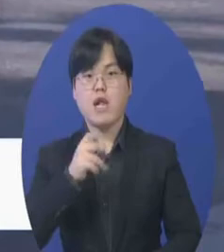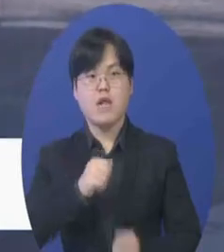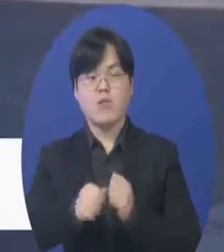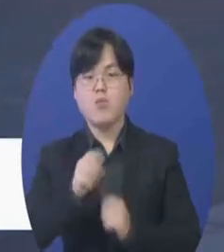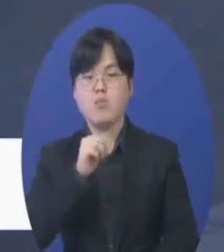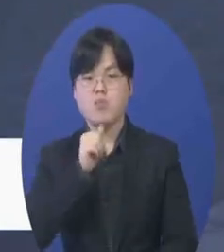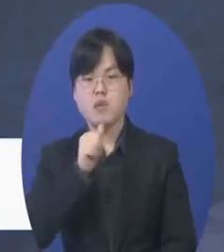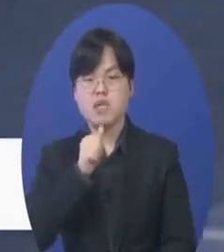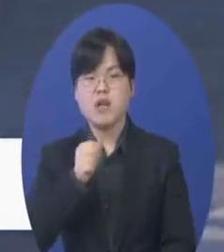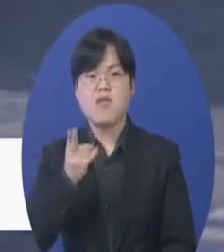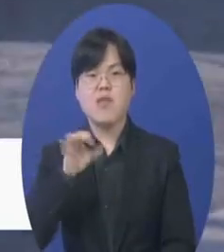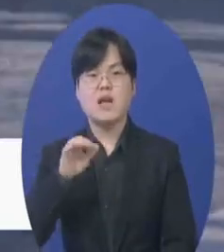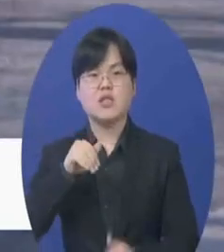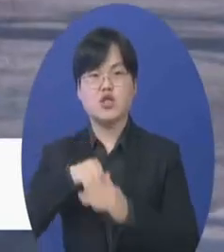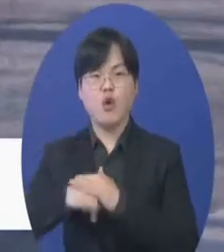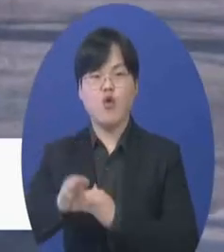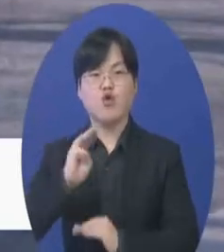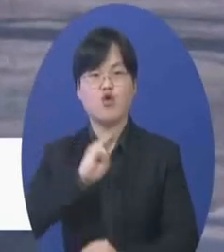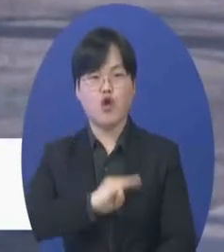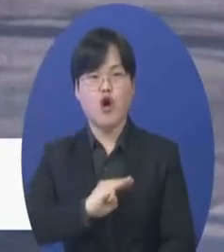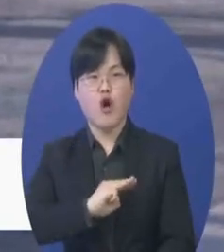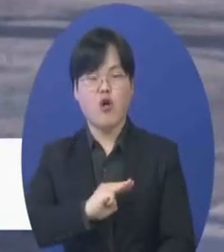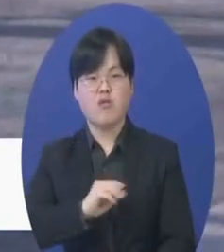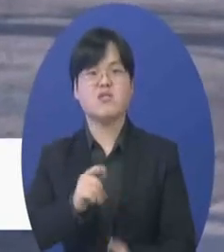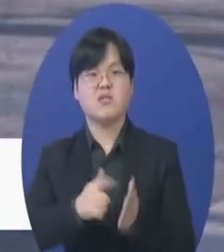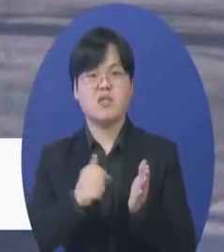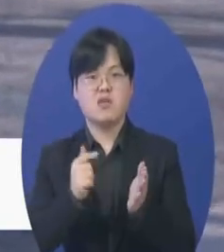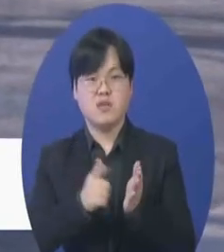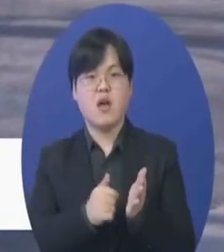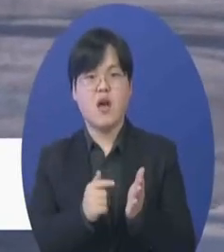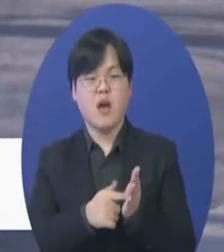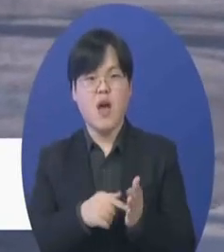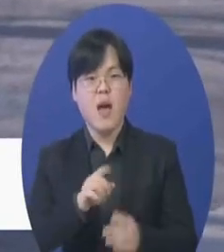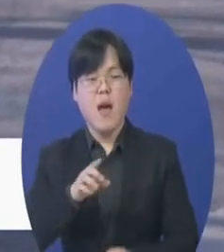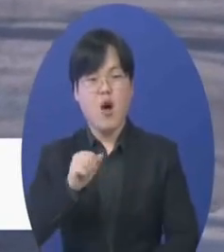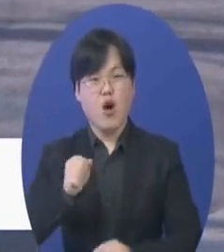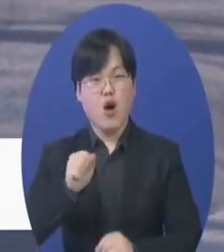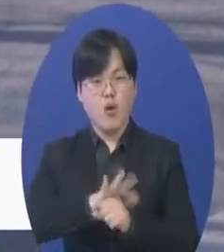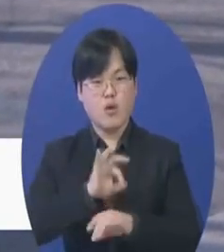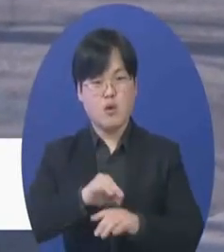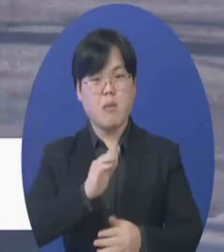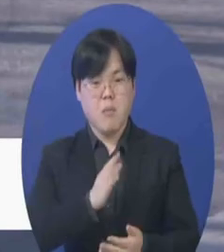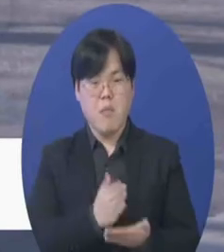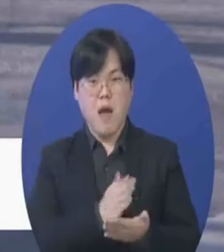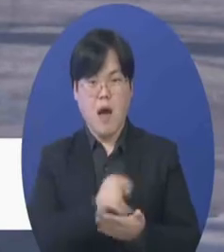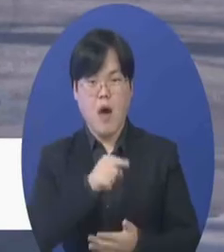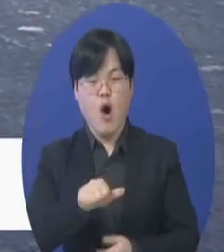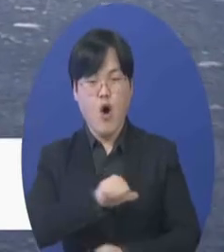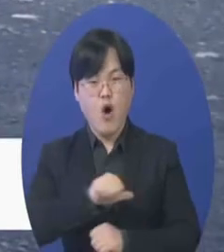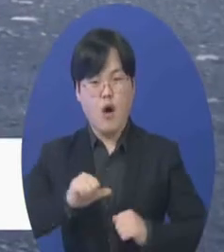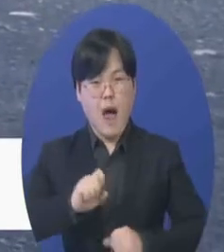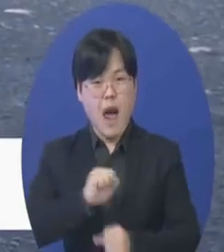гээд энгийн дадалж анхаарах шаардлагатай байна. Амаргүй сорилттой энэ үед бүгд дор бүрний хариуцлагатай байхгүй бол